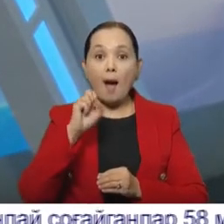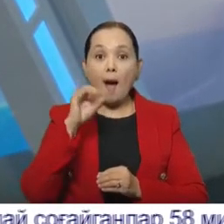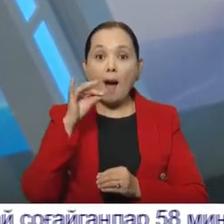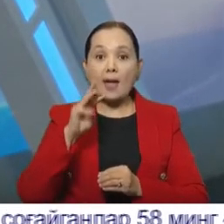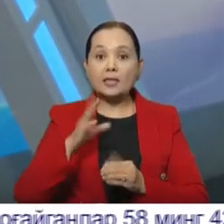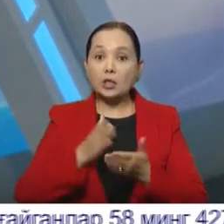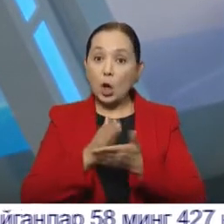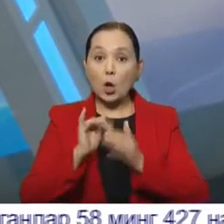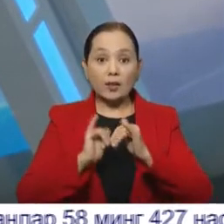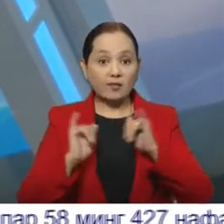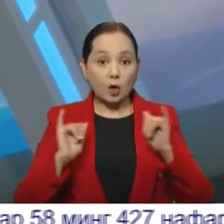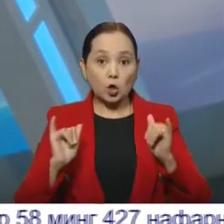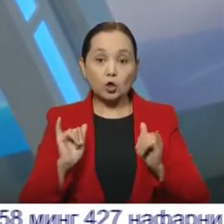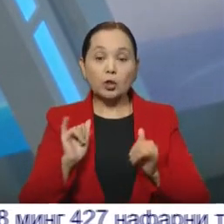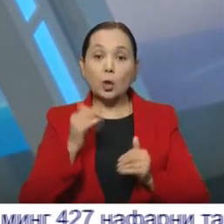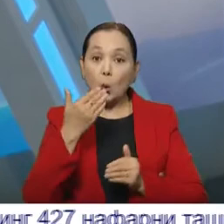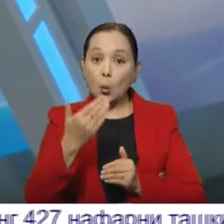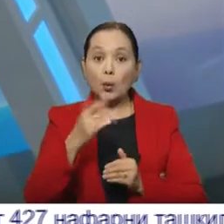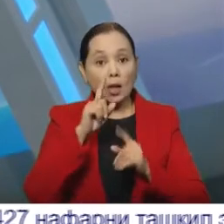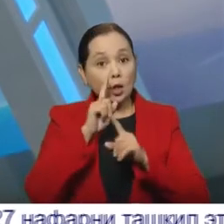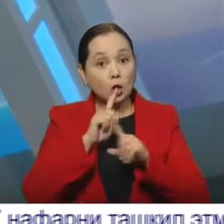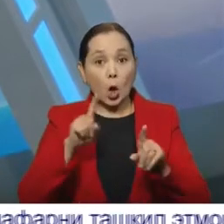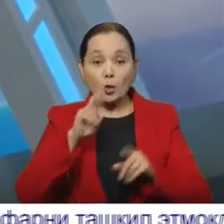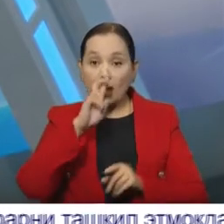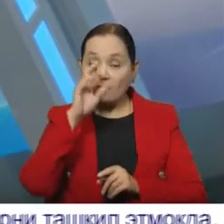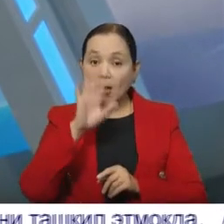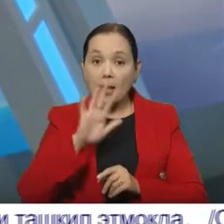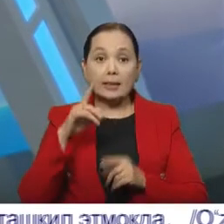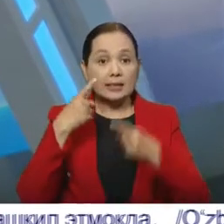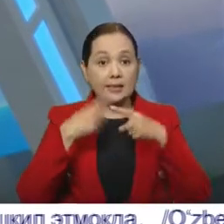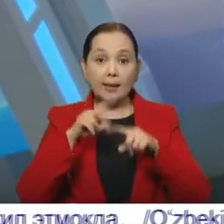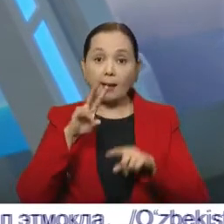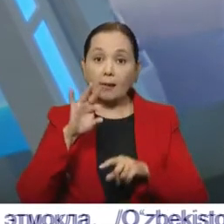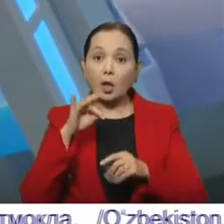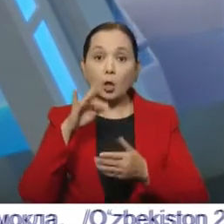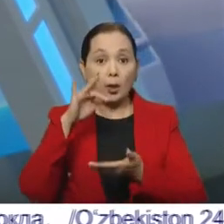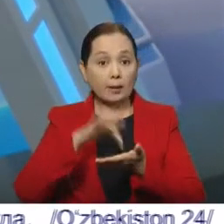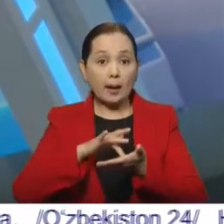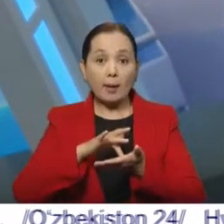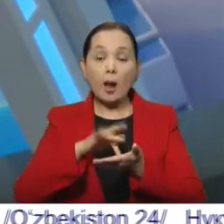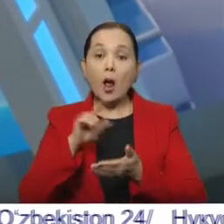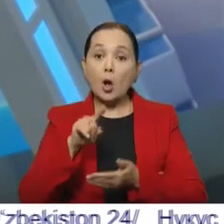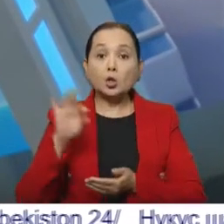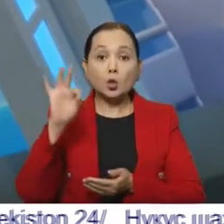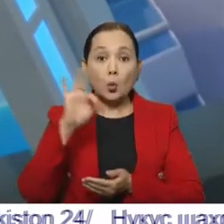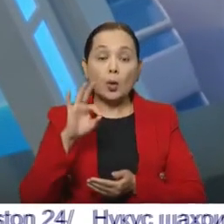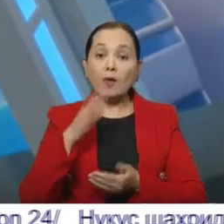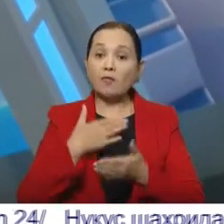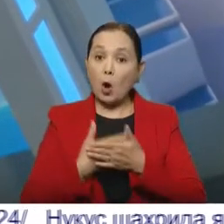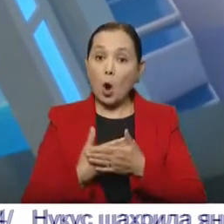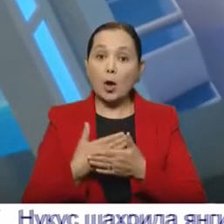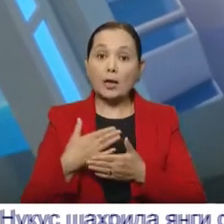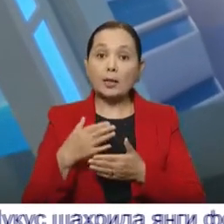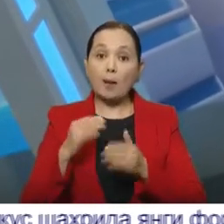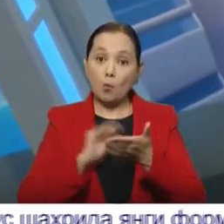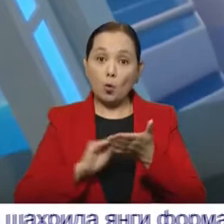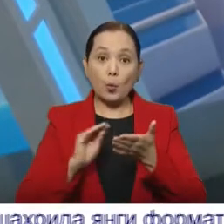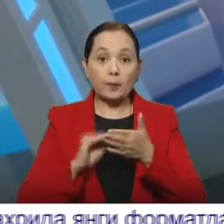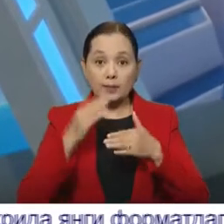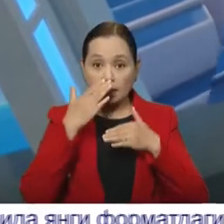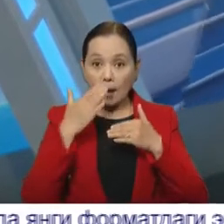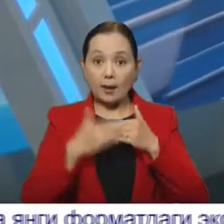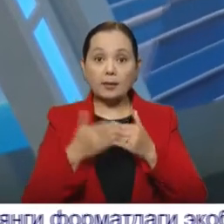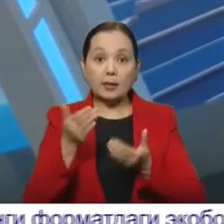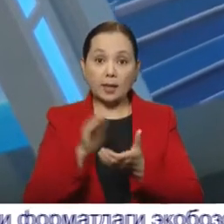sohasini rivojlantirishni maqsad qilgan. Uning nodavlat innovatsion texnologiyalar ta'lim markazi mavjud. Ushbu markaz faoliyati bilan muxbirimiz yaqindan